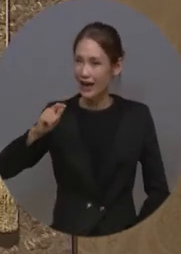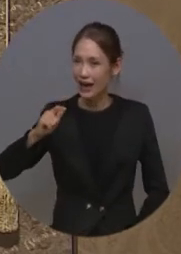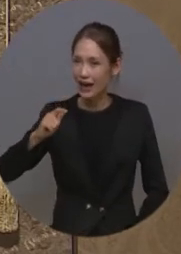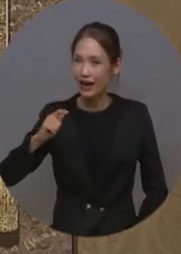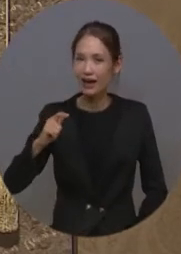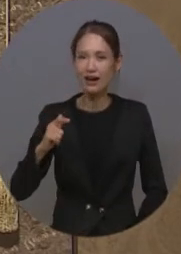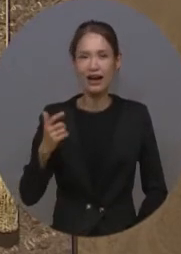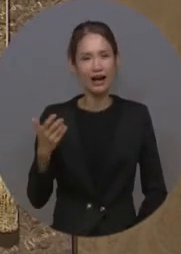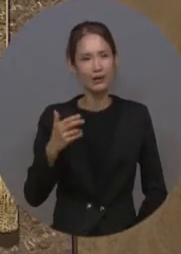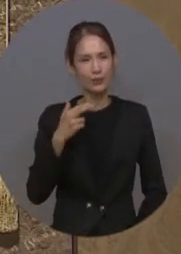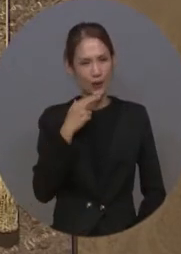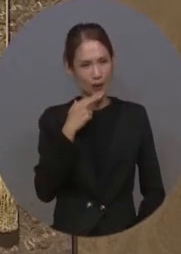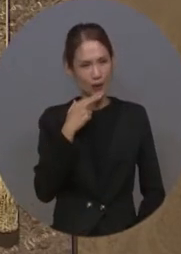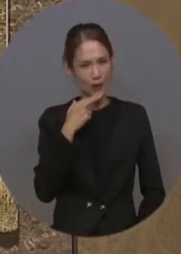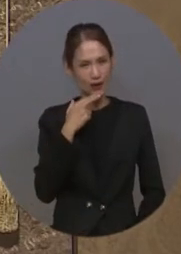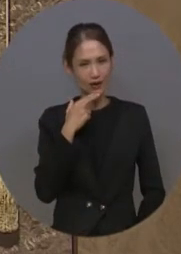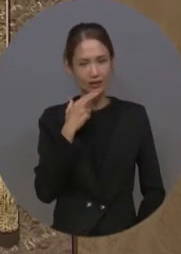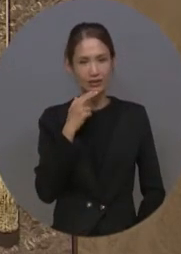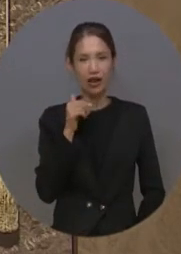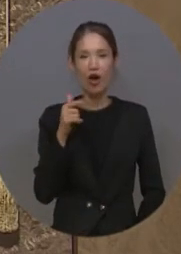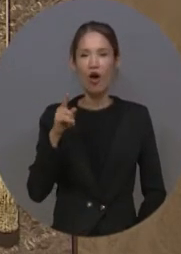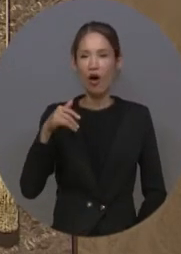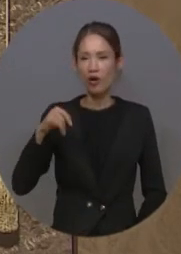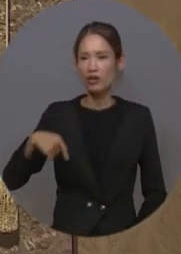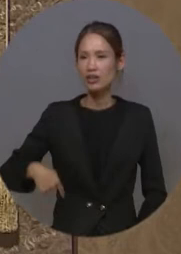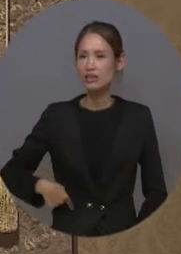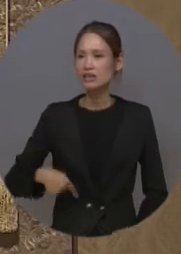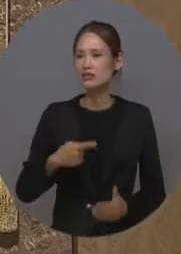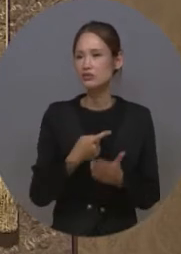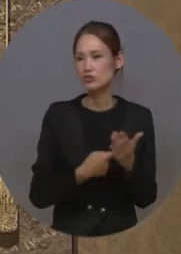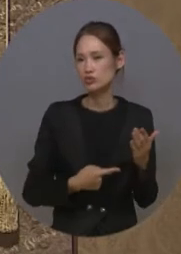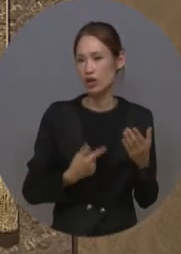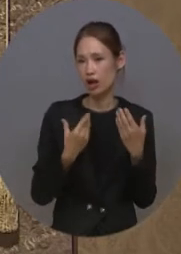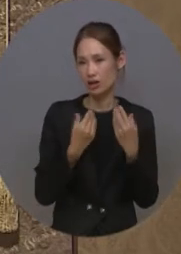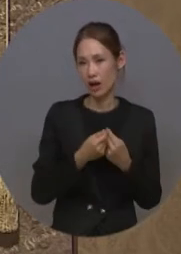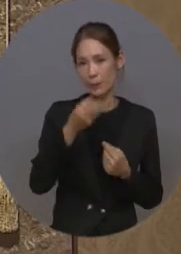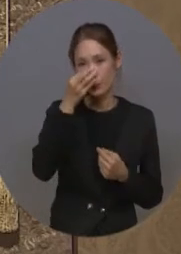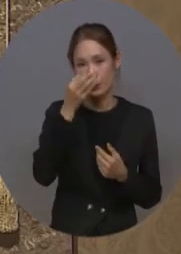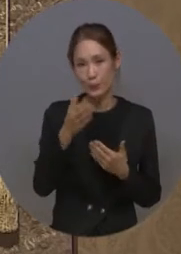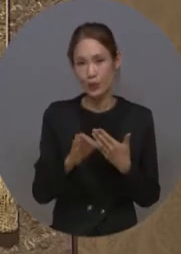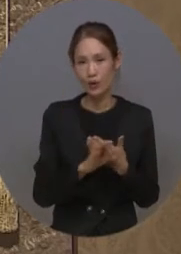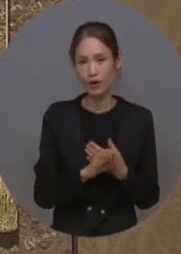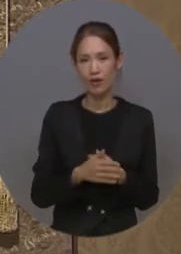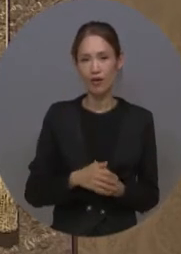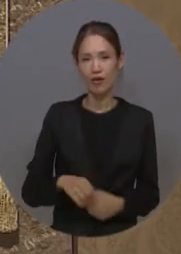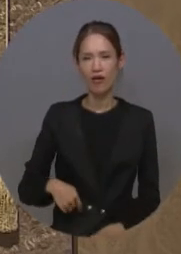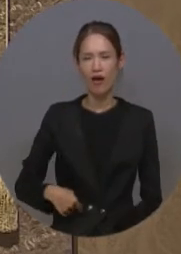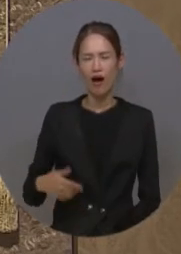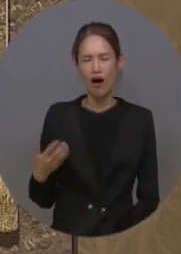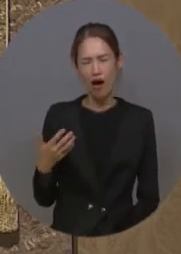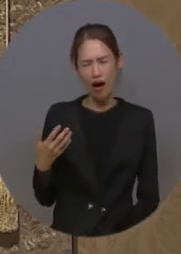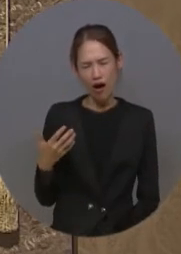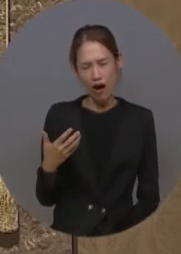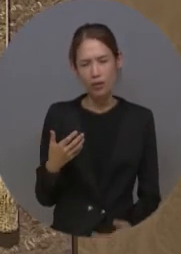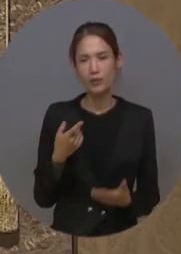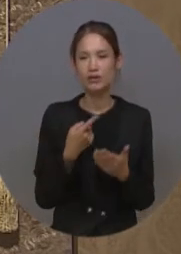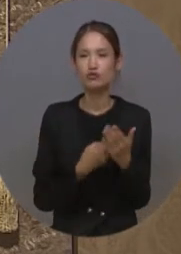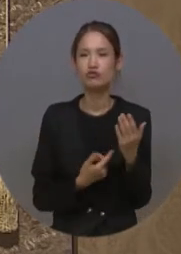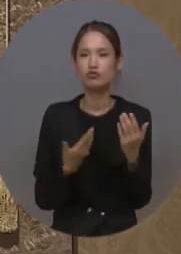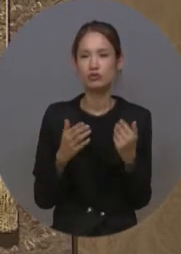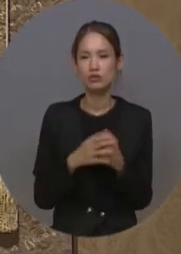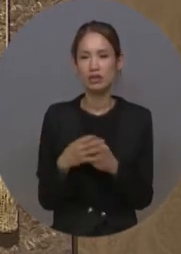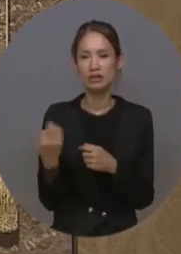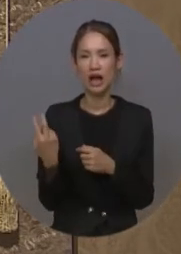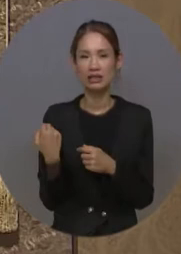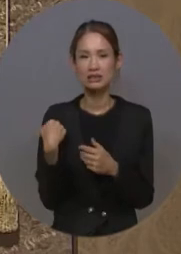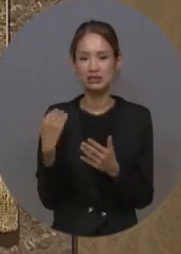하지만 우리 허리 수술 예로 들어보면 허리가 엄청 아프니까 수술을 하는데 수술하고 나서 얼마 있다가 다시